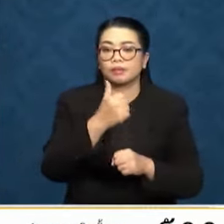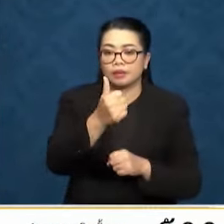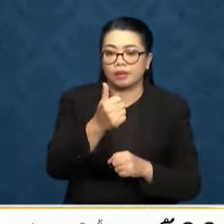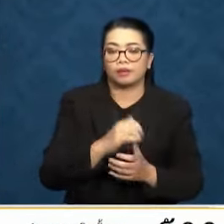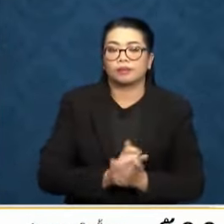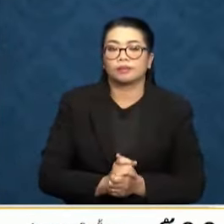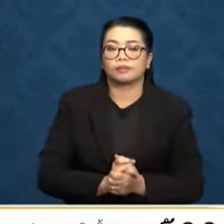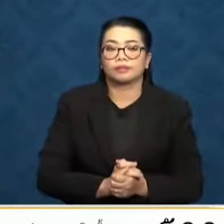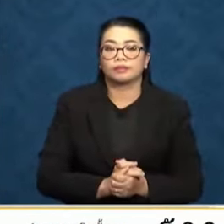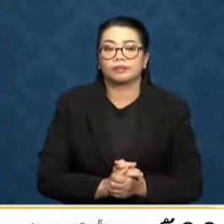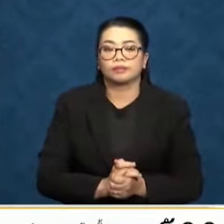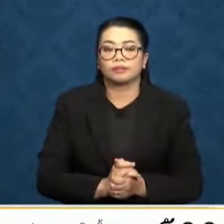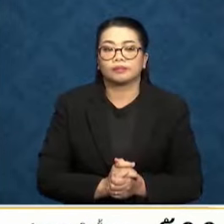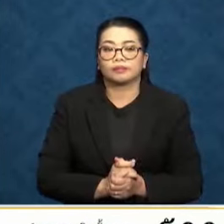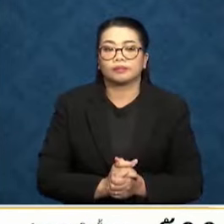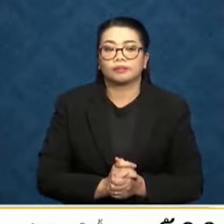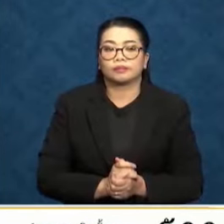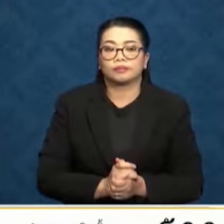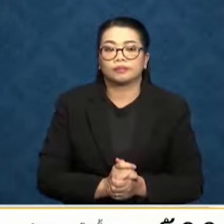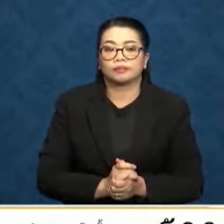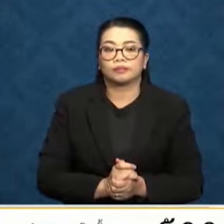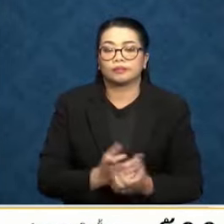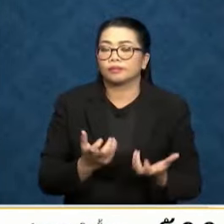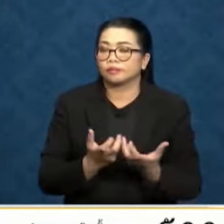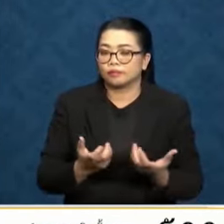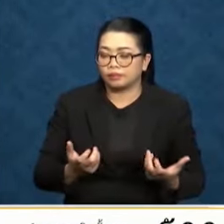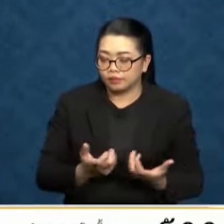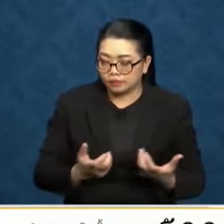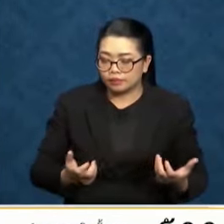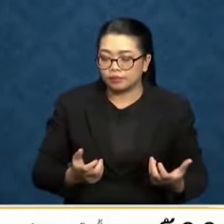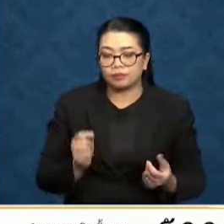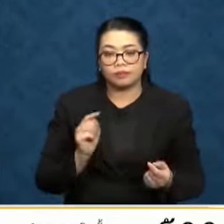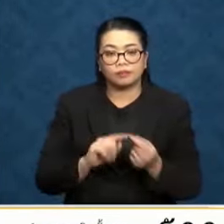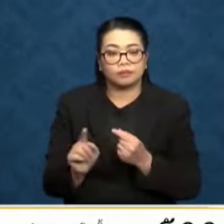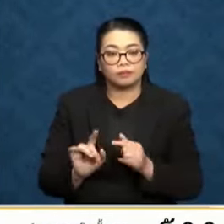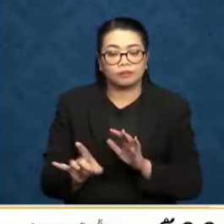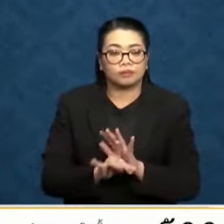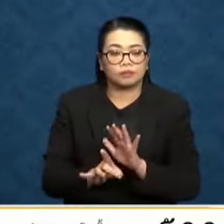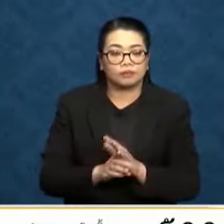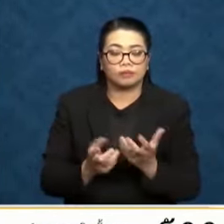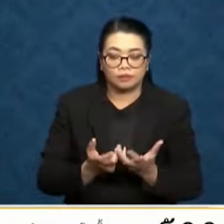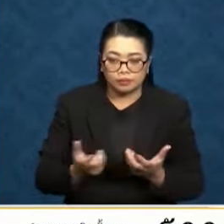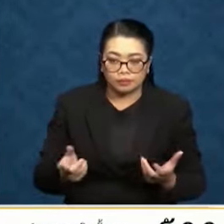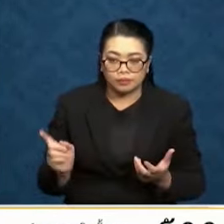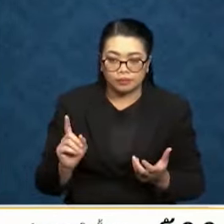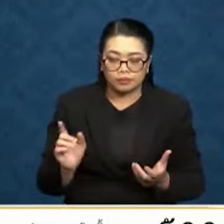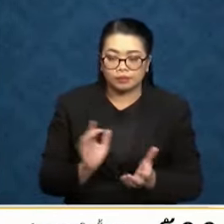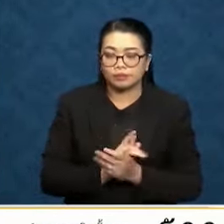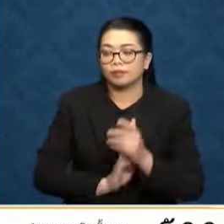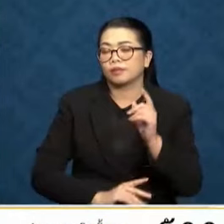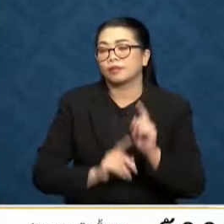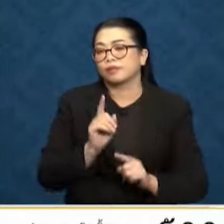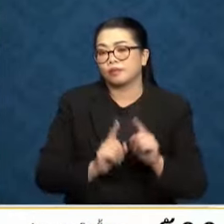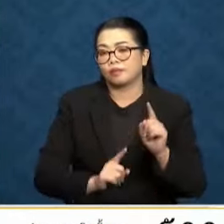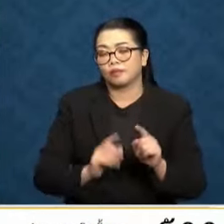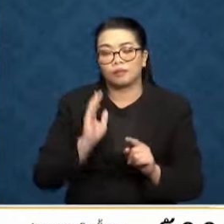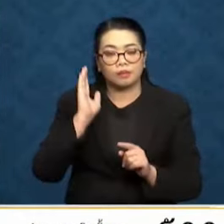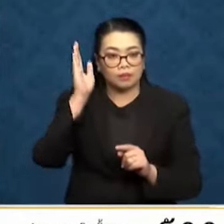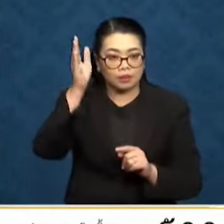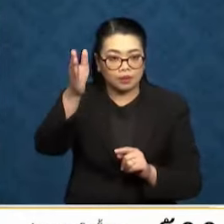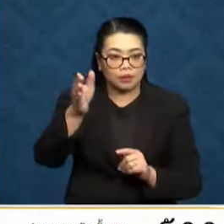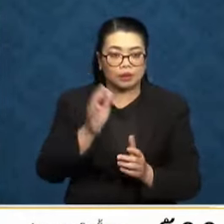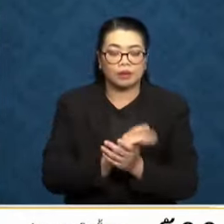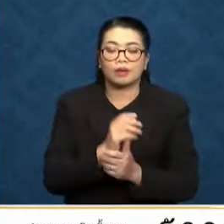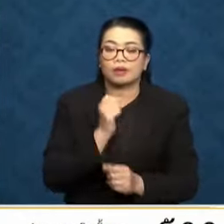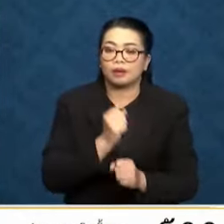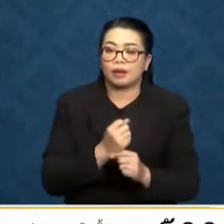นี้ได้เครื่องมือนะคะสุดท้ายก็คือการวัดผลเพื่อไปข้างหน้าค่ะ